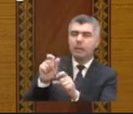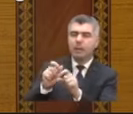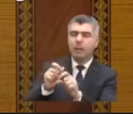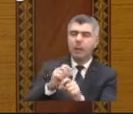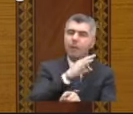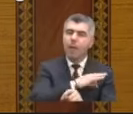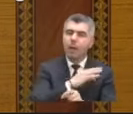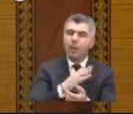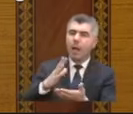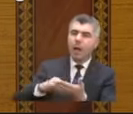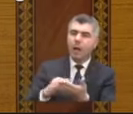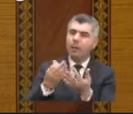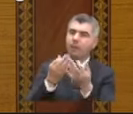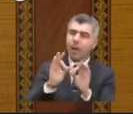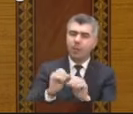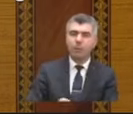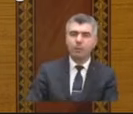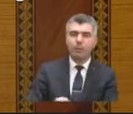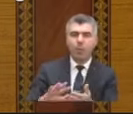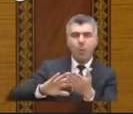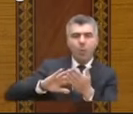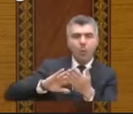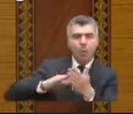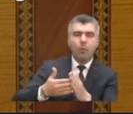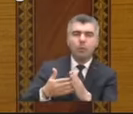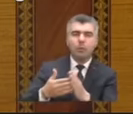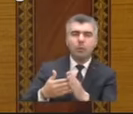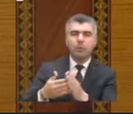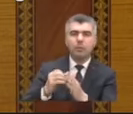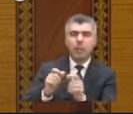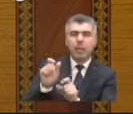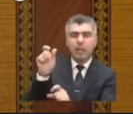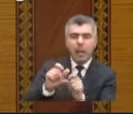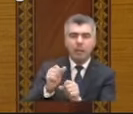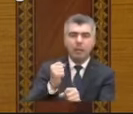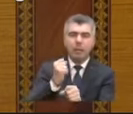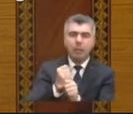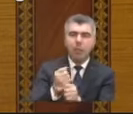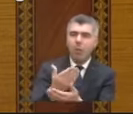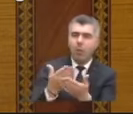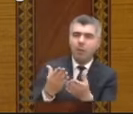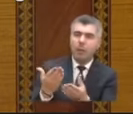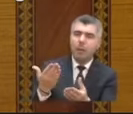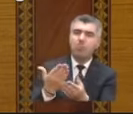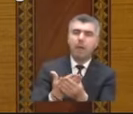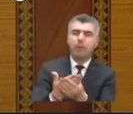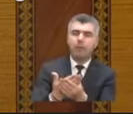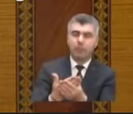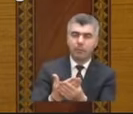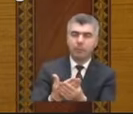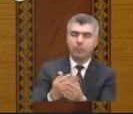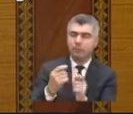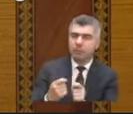كيستافدوا من الغاميد. جمعوا كل شيء اللي عندهم، الناس اللي كانوا كيخدموا في الغاميد جمعوا كل شيء اللي عندهم،